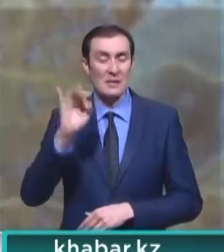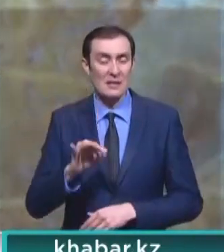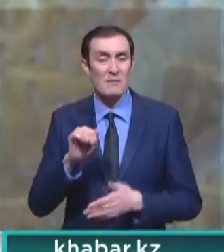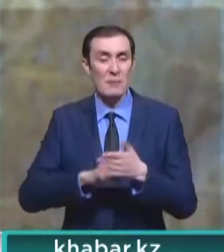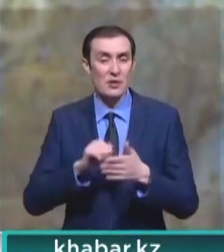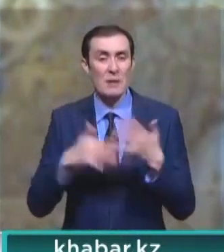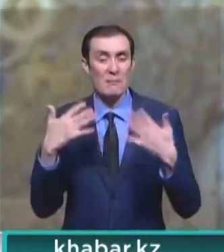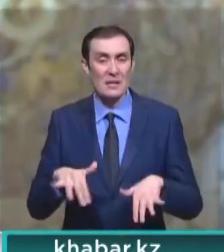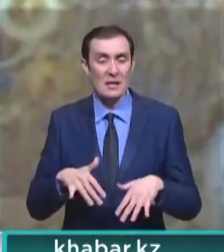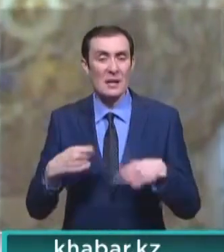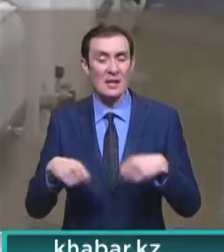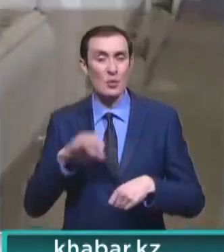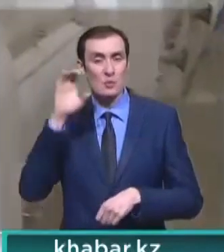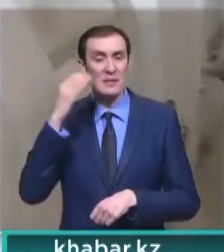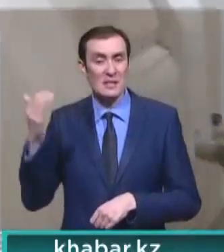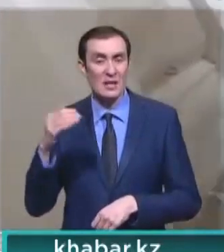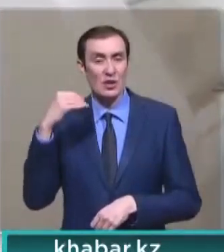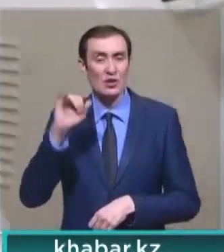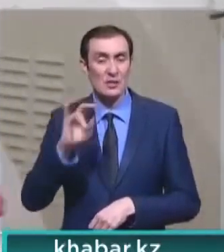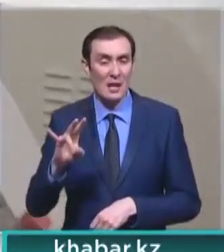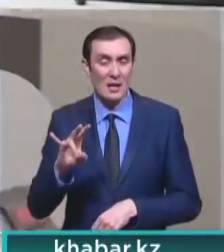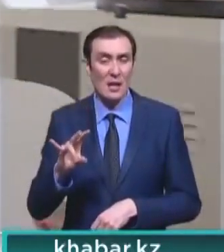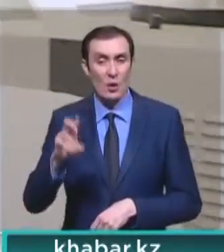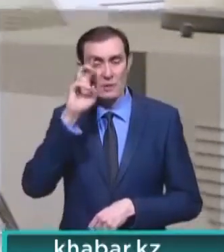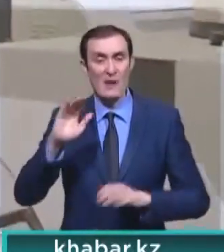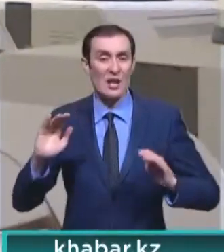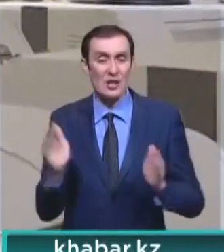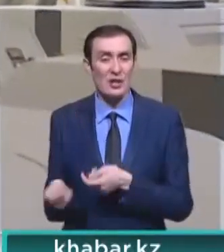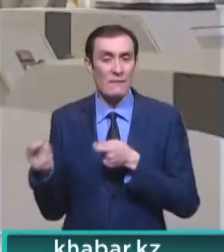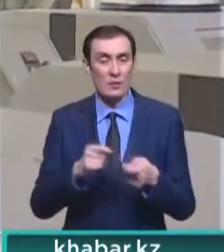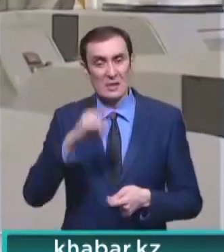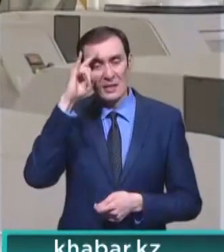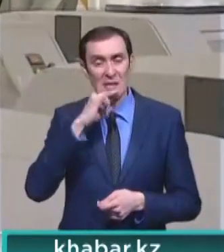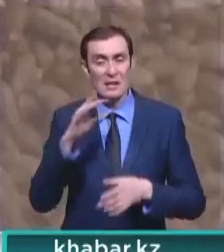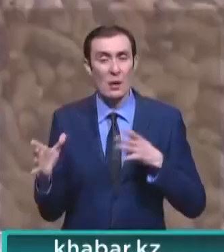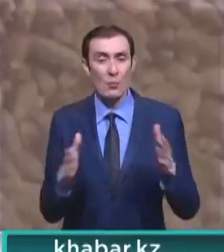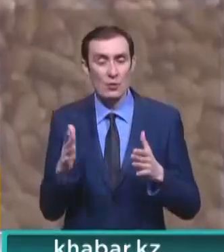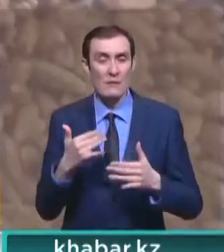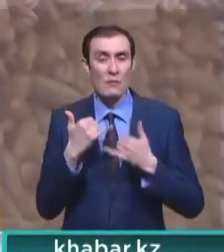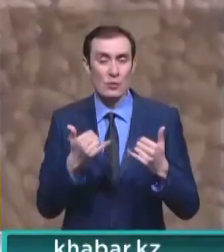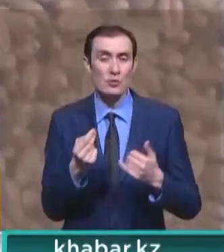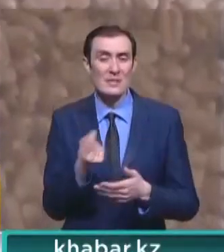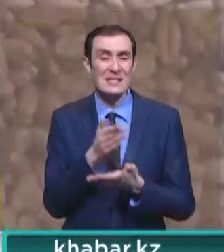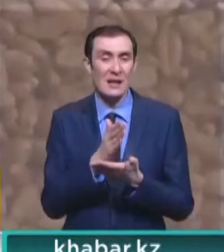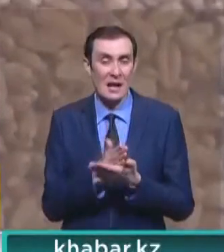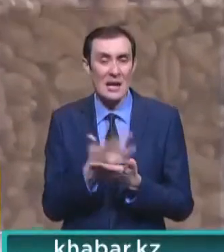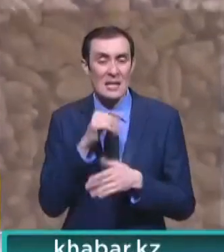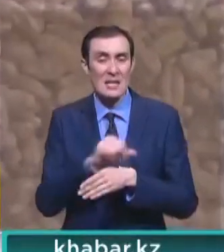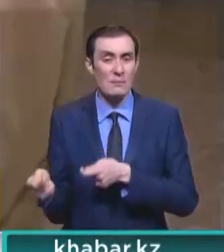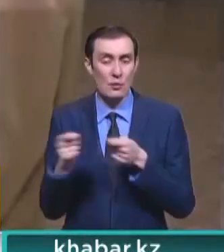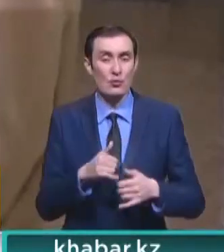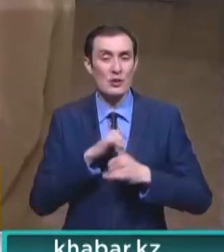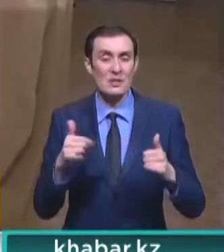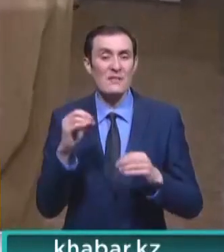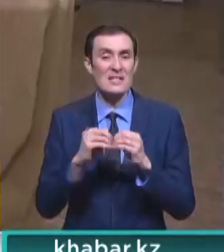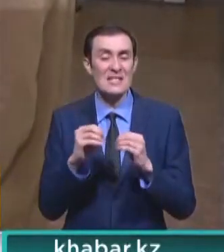Повлияла потеря рынков Узбекистана и Таджикистана. Страны ограничили ввоз казахстанской муки в пользу зерна, импорт которого увеличился